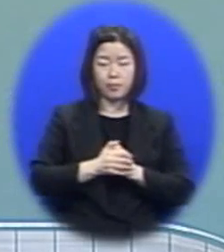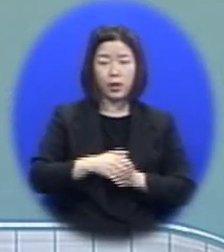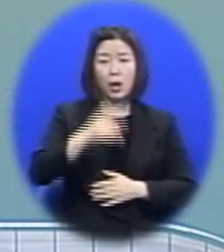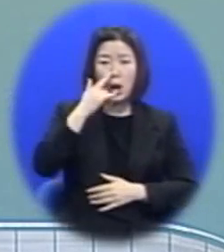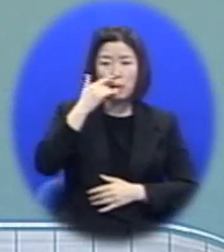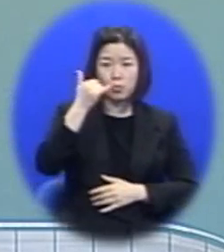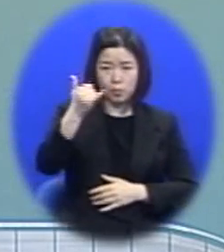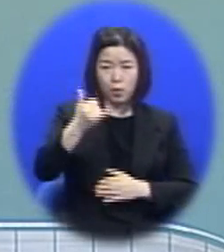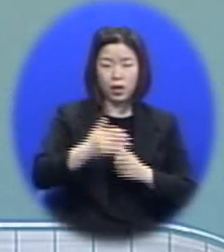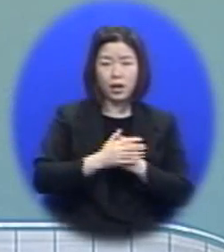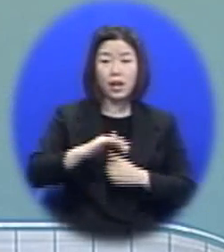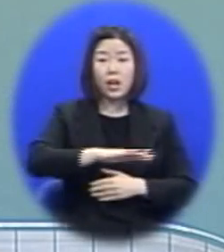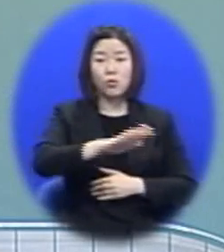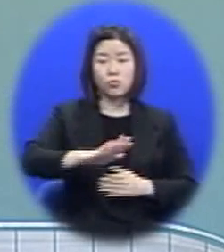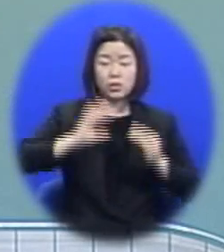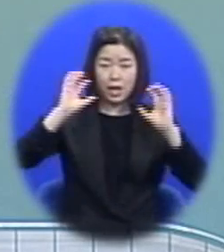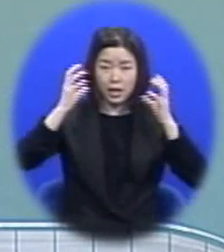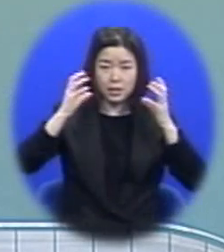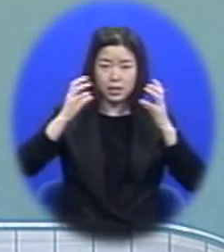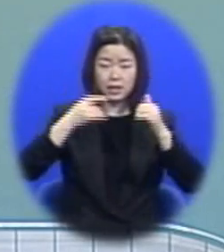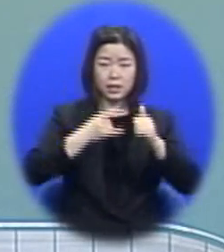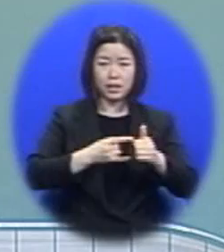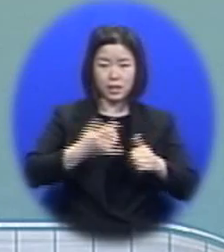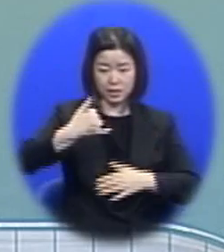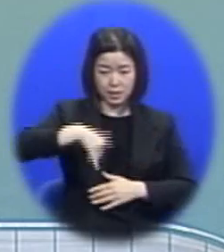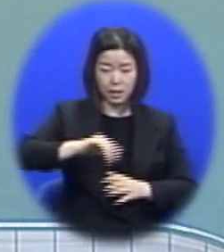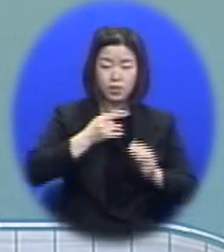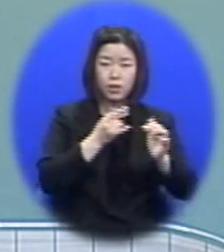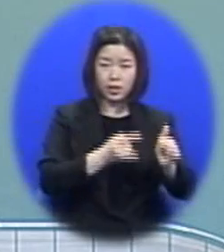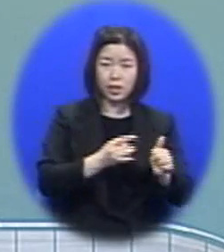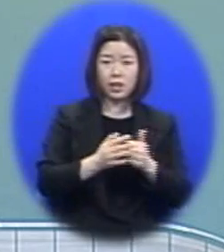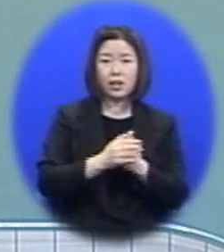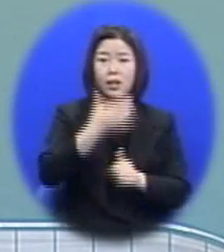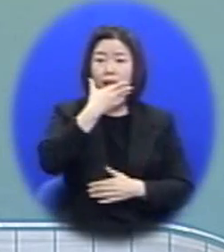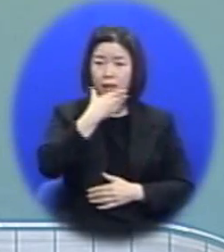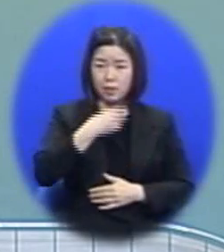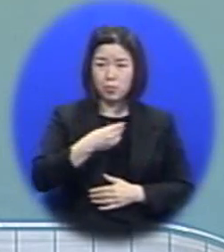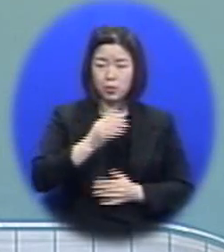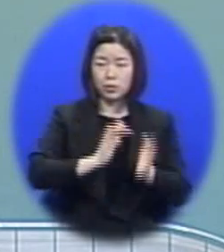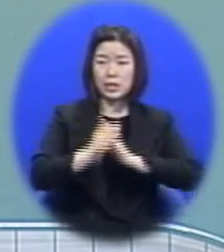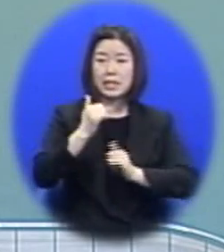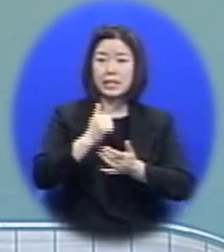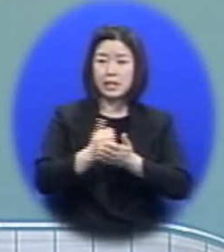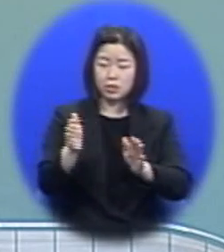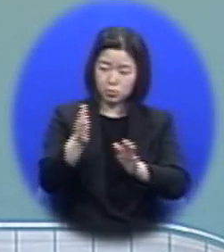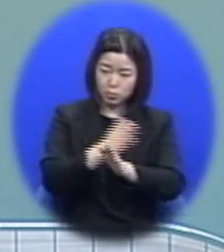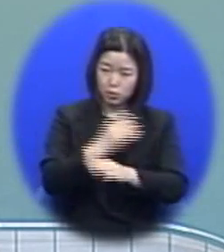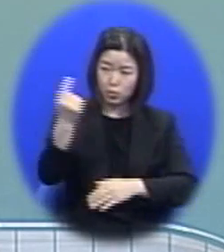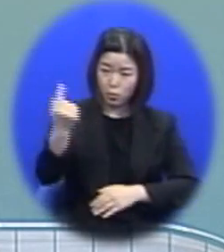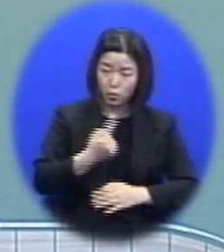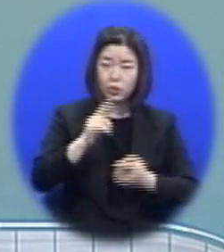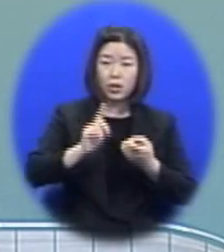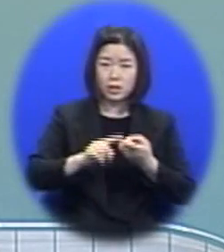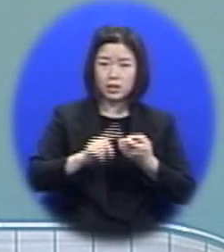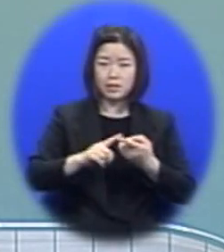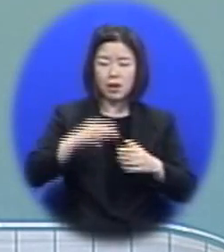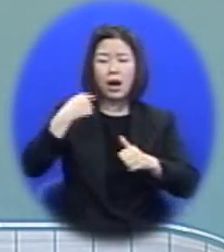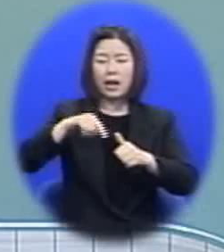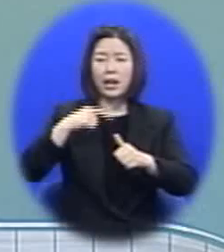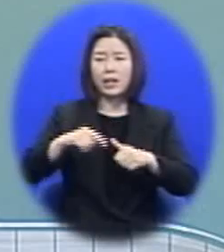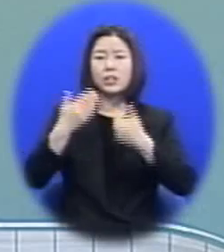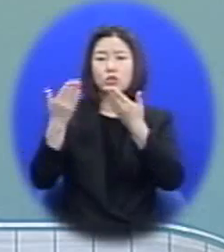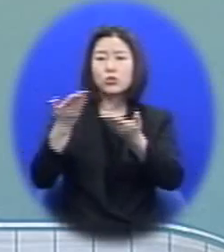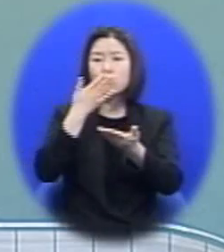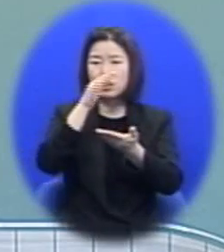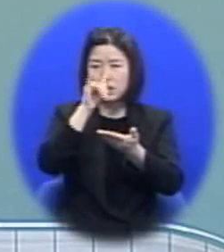부모가 우리 아이들에게 자녀들에게 행복은 예수님으로부터 오는 거라는 것을 가르칠 수 있다면